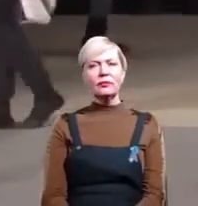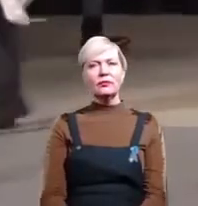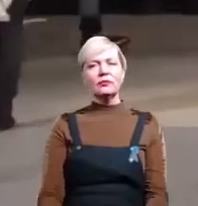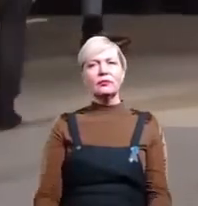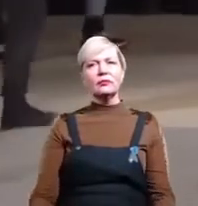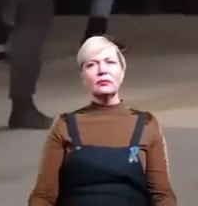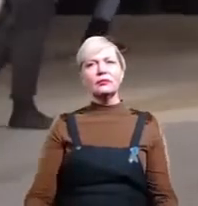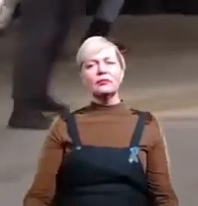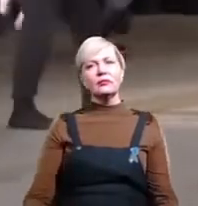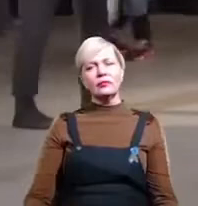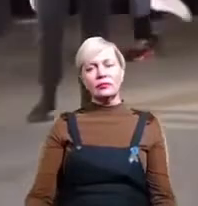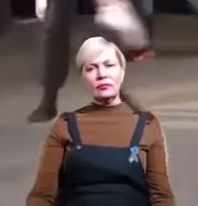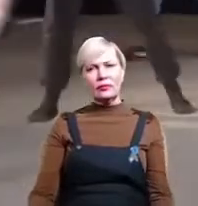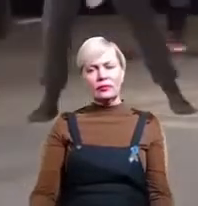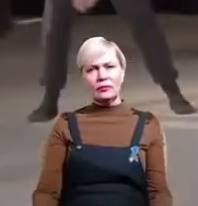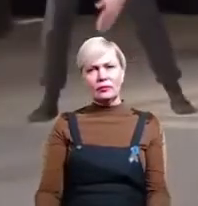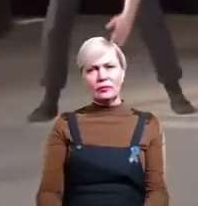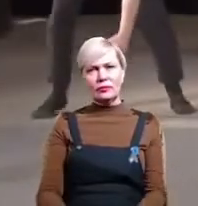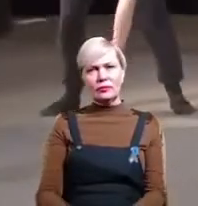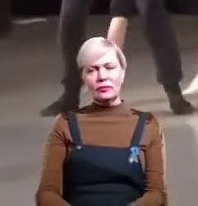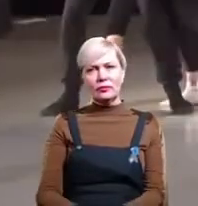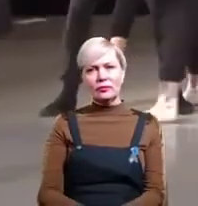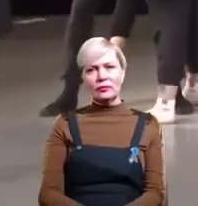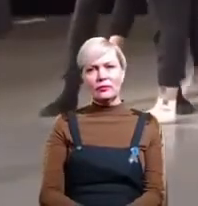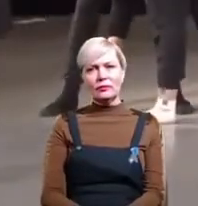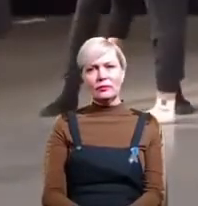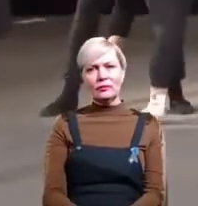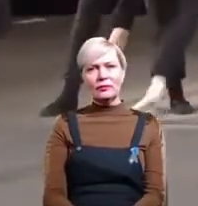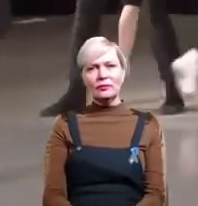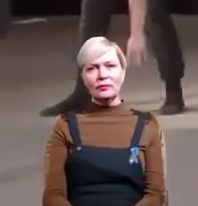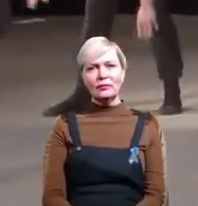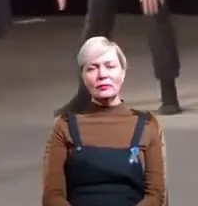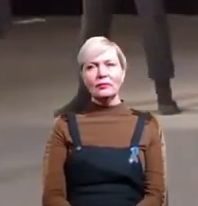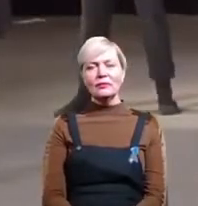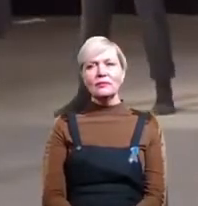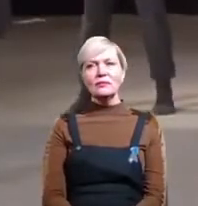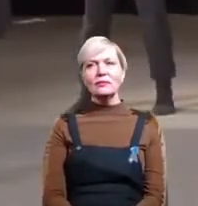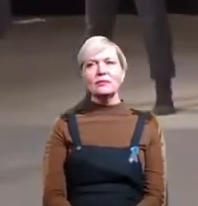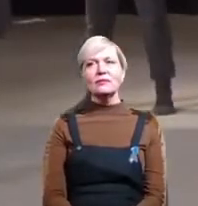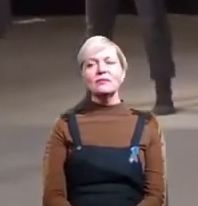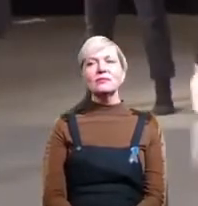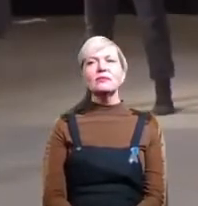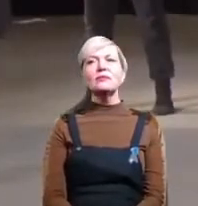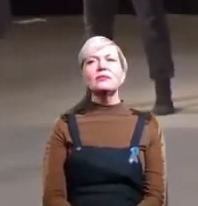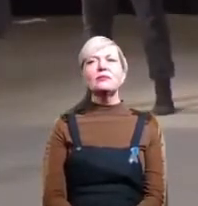два, три, четыре, пять, шесть, семь. И